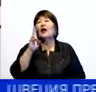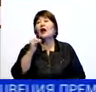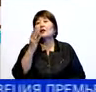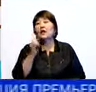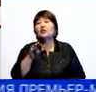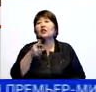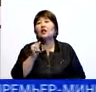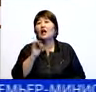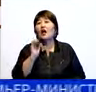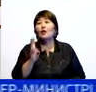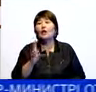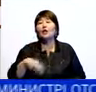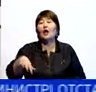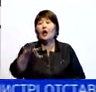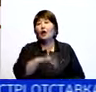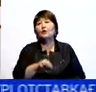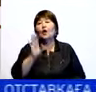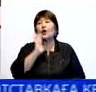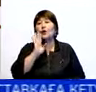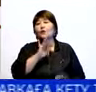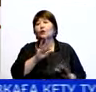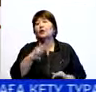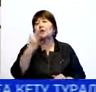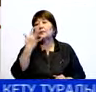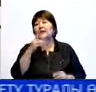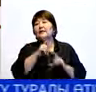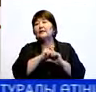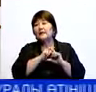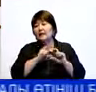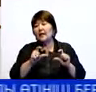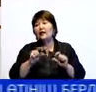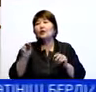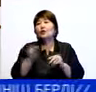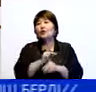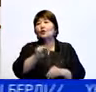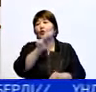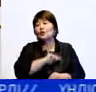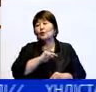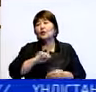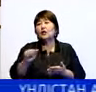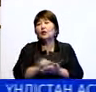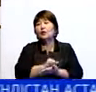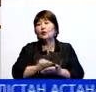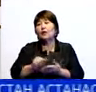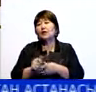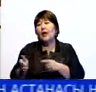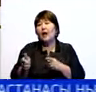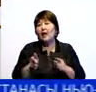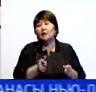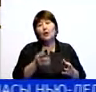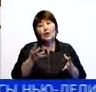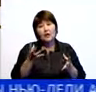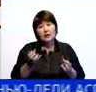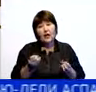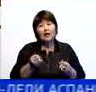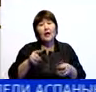аудандары аумақтарында қауіпті болып анықталған 5 нысанның жөндеу жұмыстарын жоба сметалық құжаттарын әзірлеу және